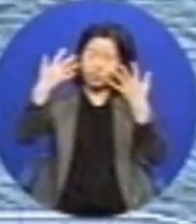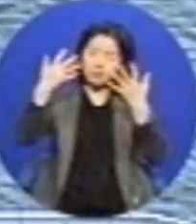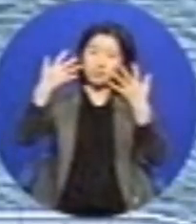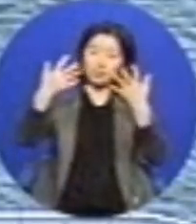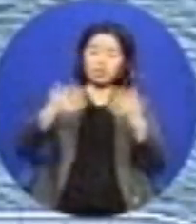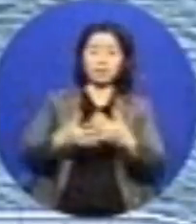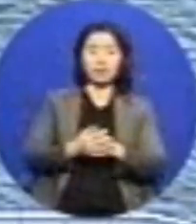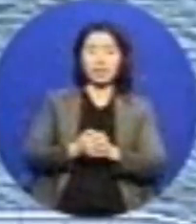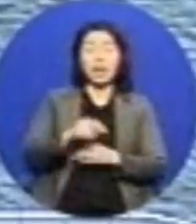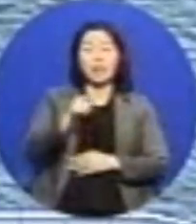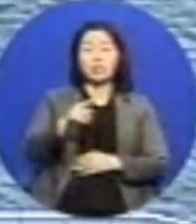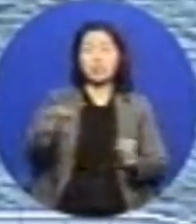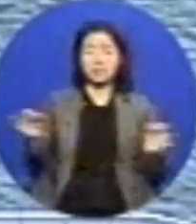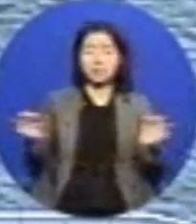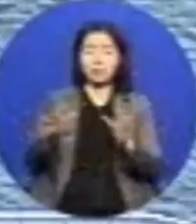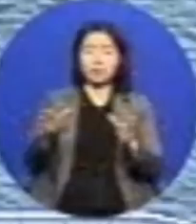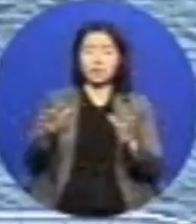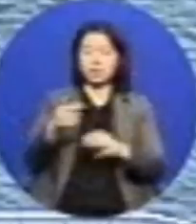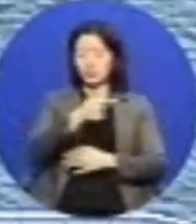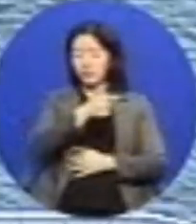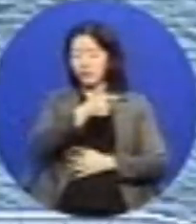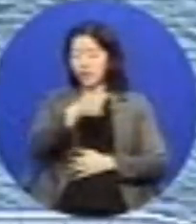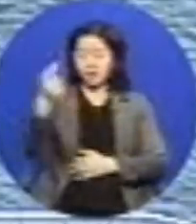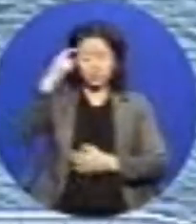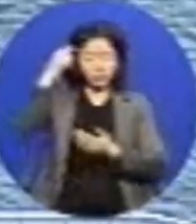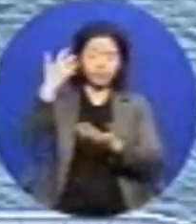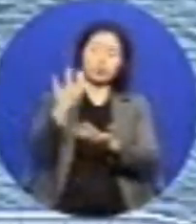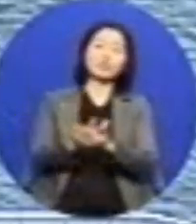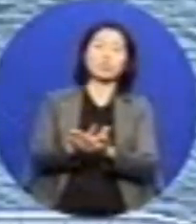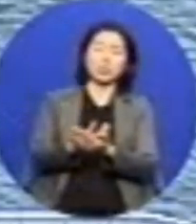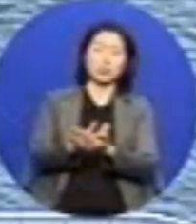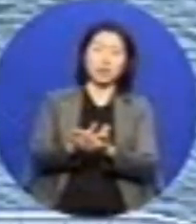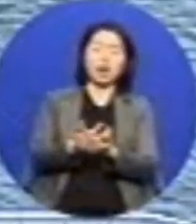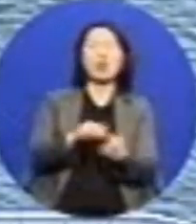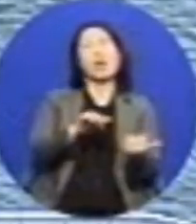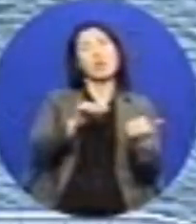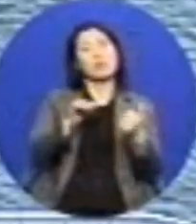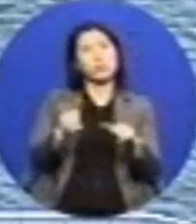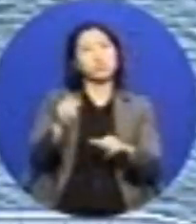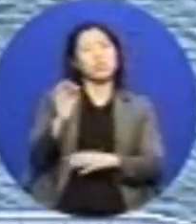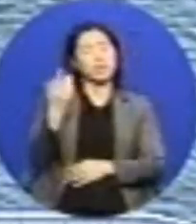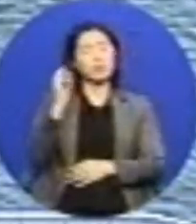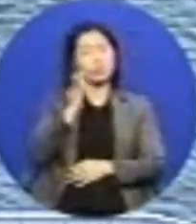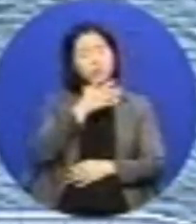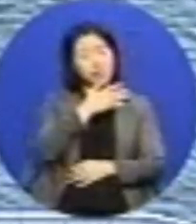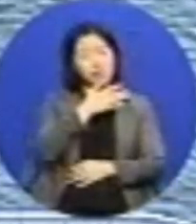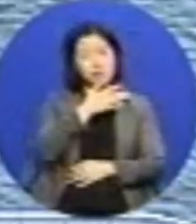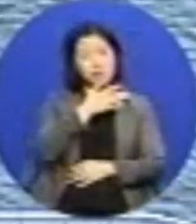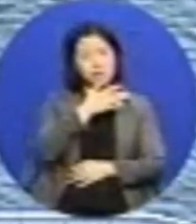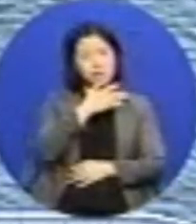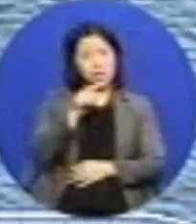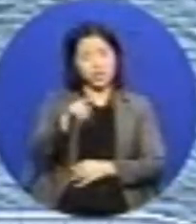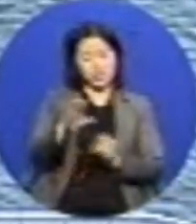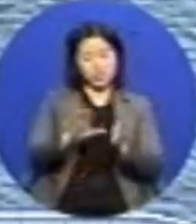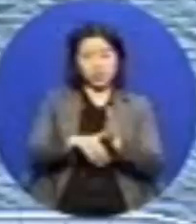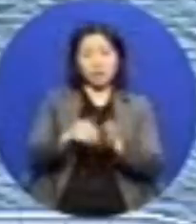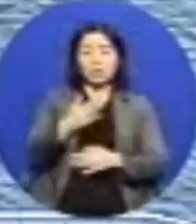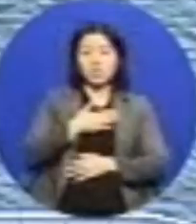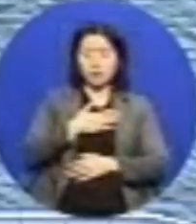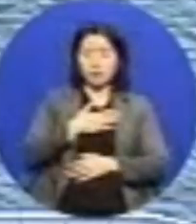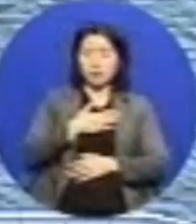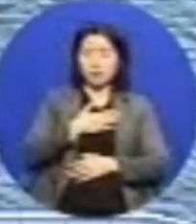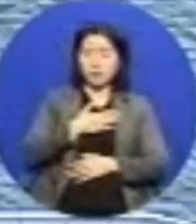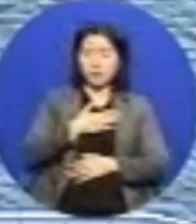그 순간이 굉장한 충격이었어요 죽어야 되는 뭔가 그때까지만 해도 저는